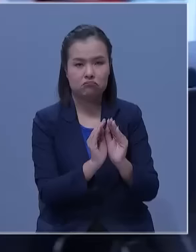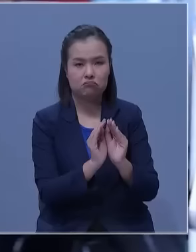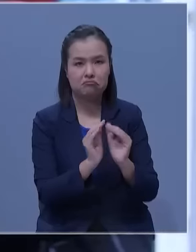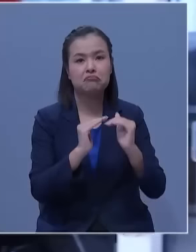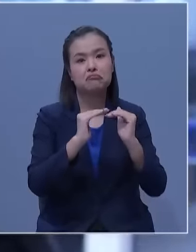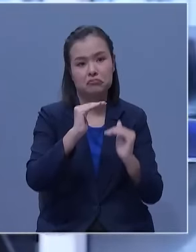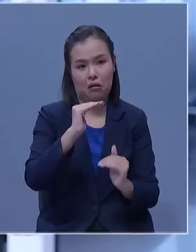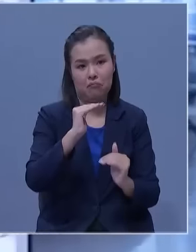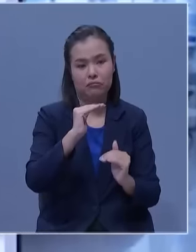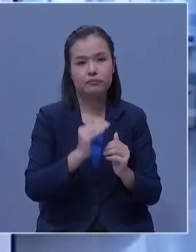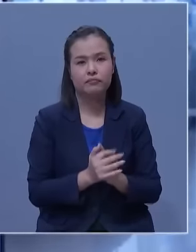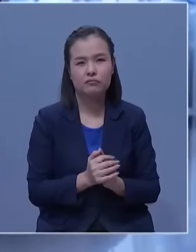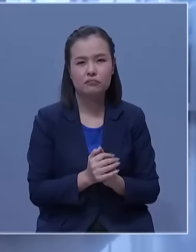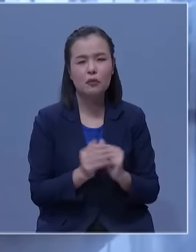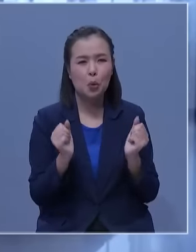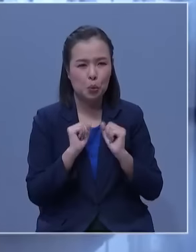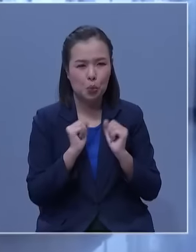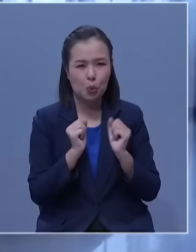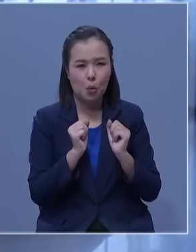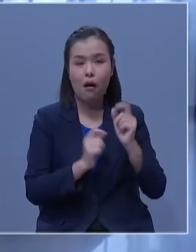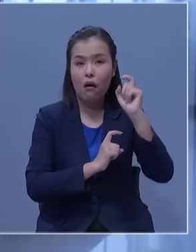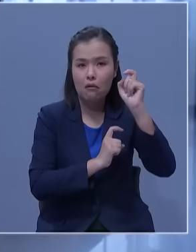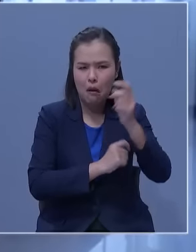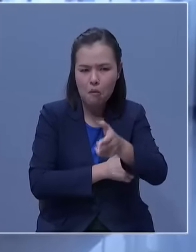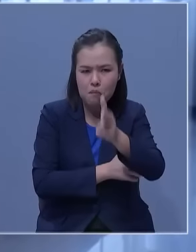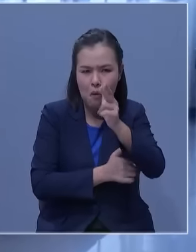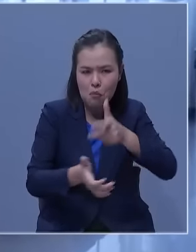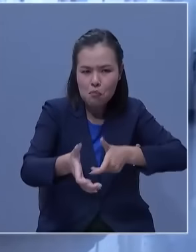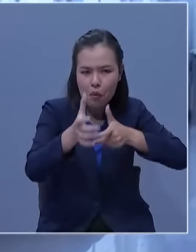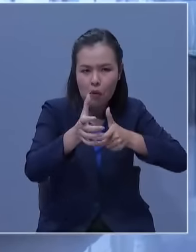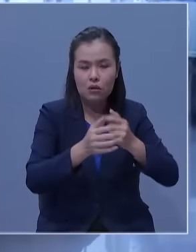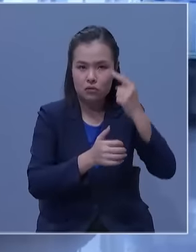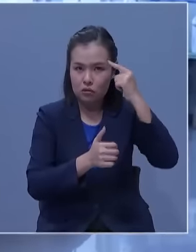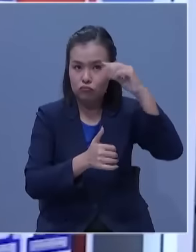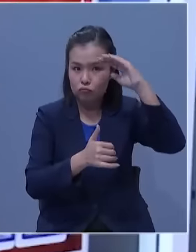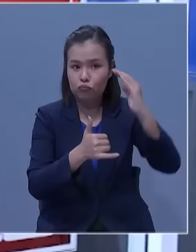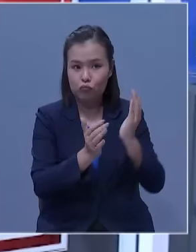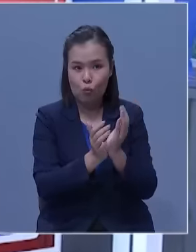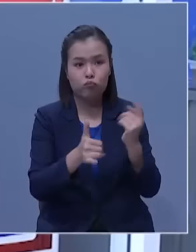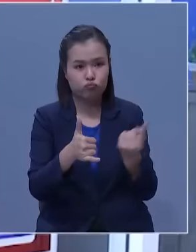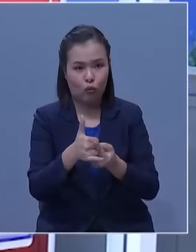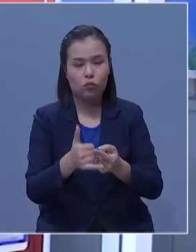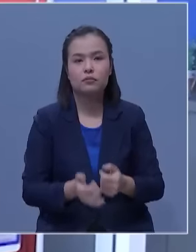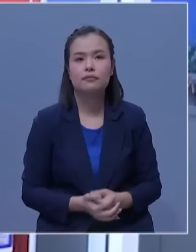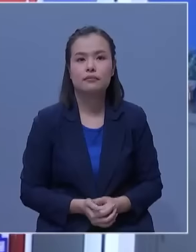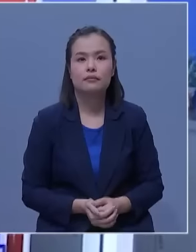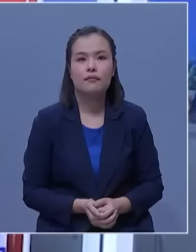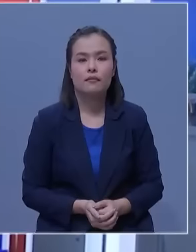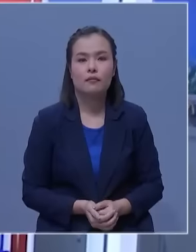ม่ได้รับความเป็นธรรมนะคะแล้วก็กังวลว่าจะถูกลอบทำร้ายอีกยังไงยืนยันว่าจะเอาเรื่องให้ถึงที่สุดค่ะ